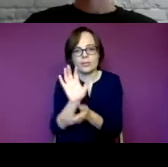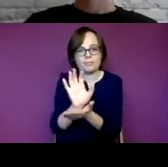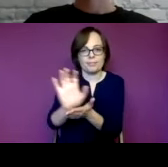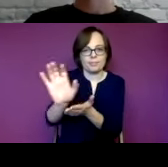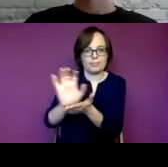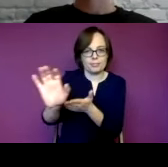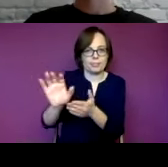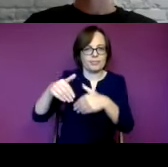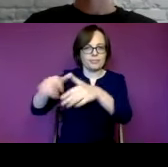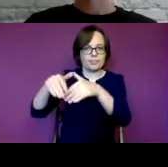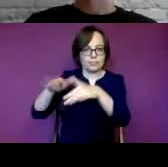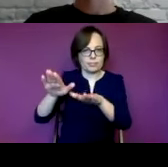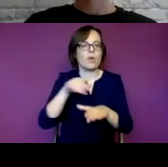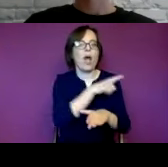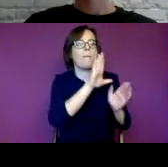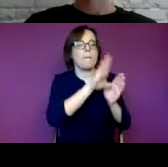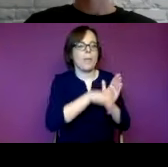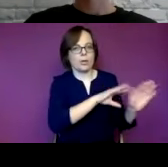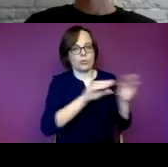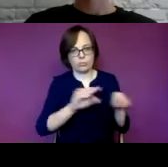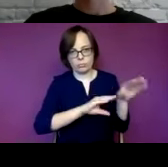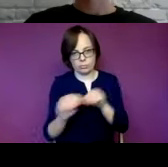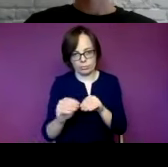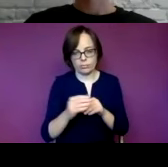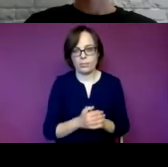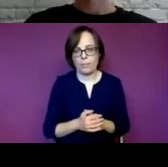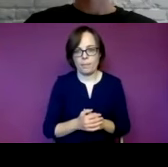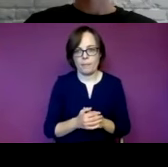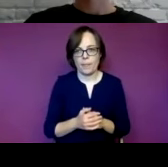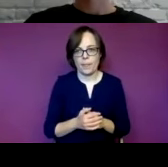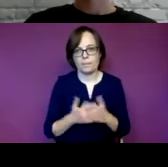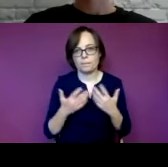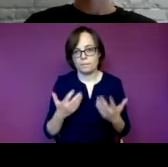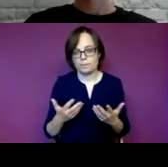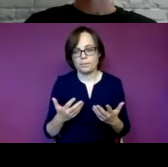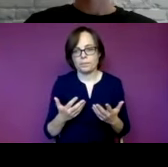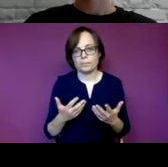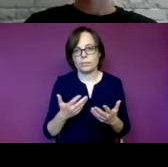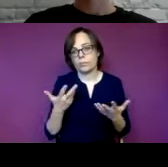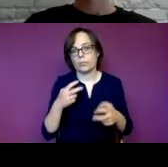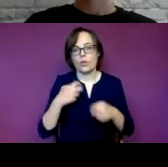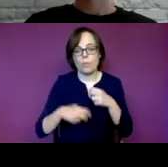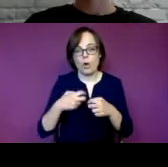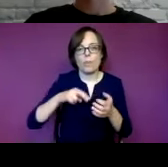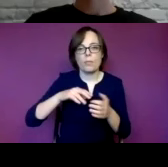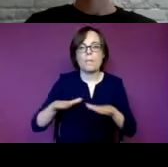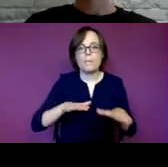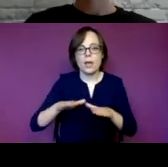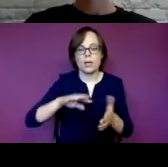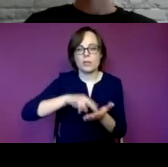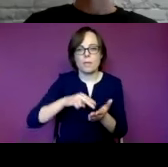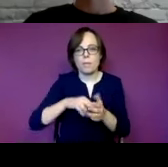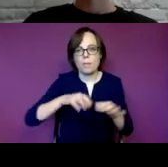wsie rekreacyjne i produkcyjne i gdzieś te światy się nie przenikają, więc ten problem planowania takich miejsc